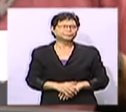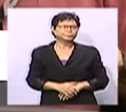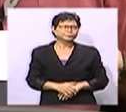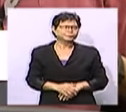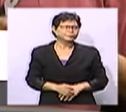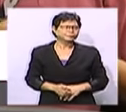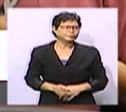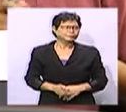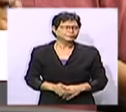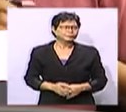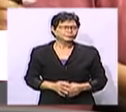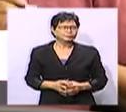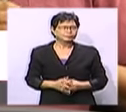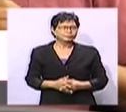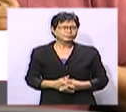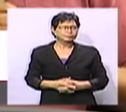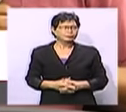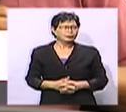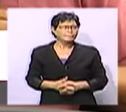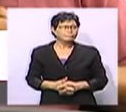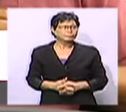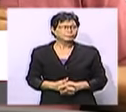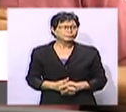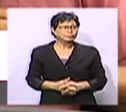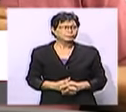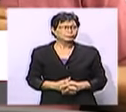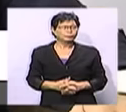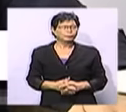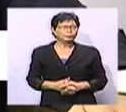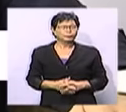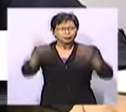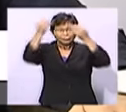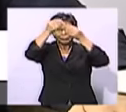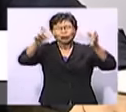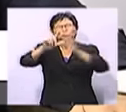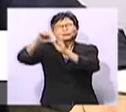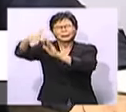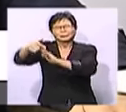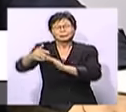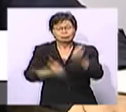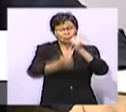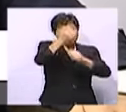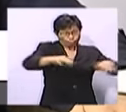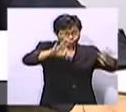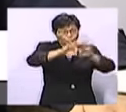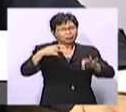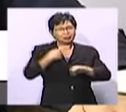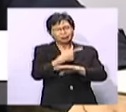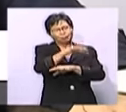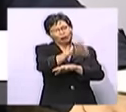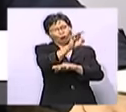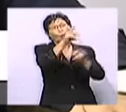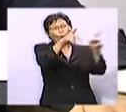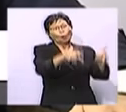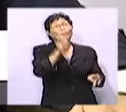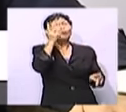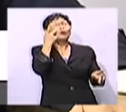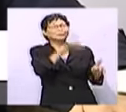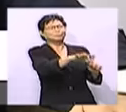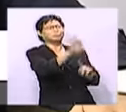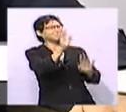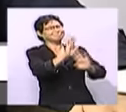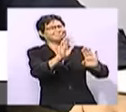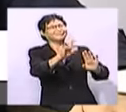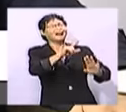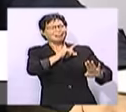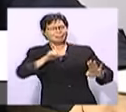We will announce soon. Okay, MAFCOM chairman will be announced soon. We will announce later. Yang pentingnya ialah kita tidak melantik orang politik dalam